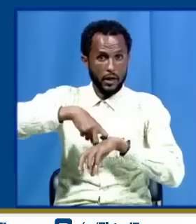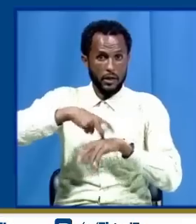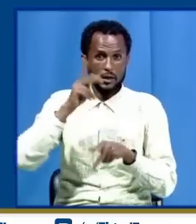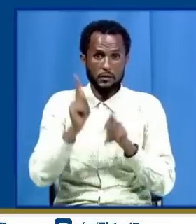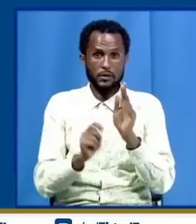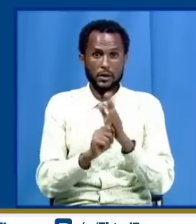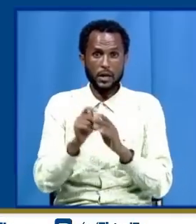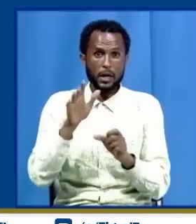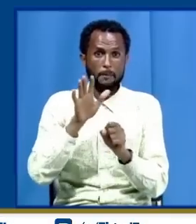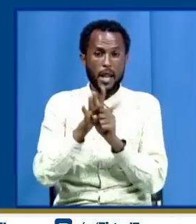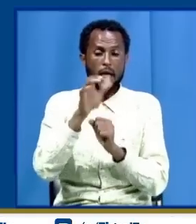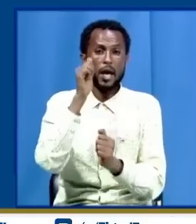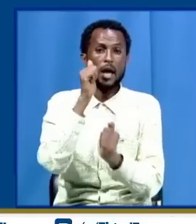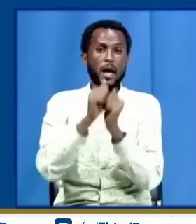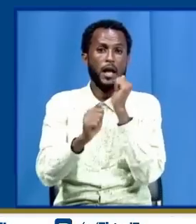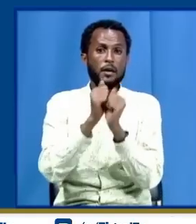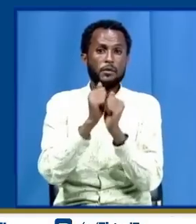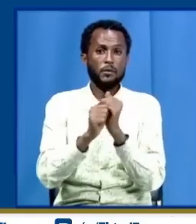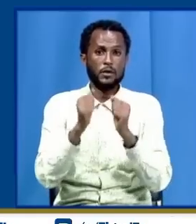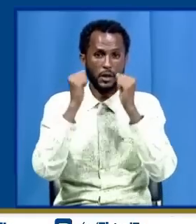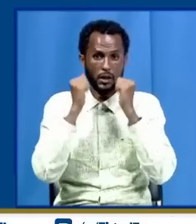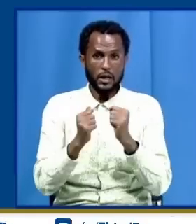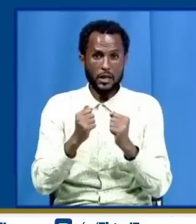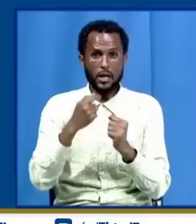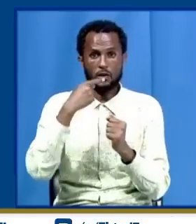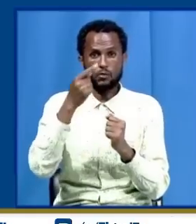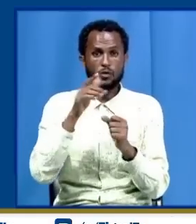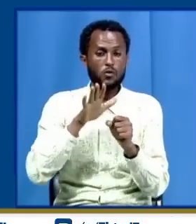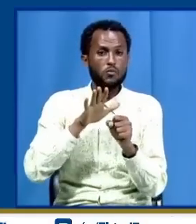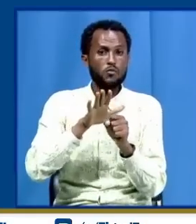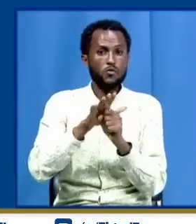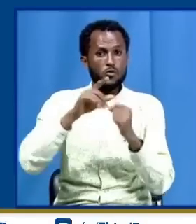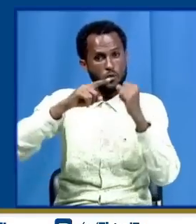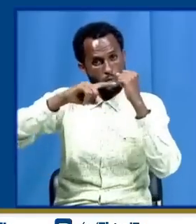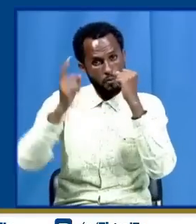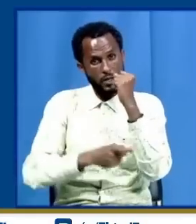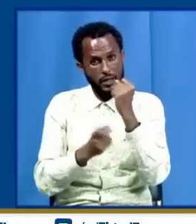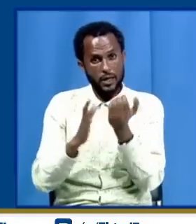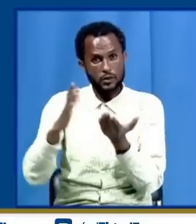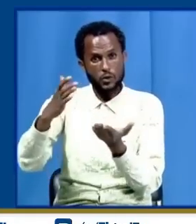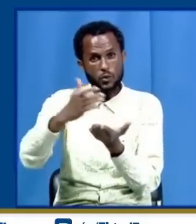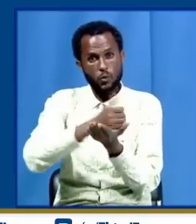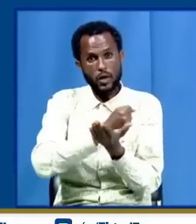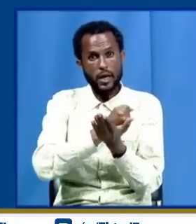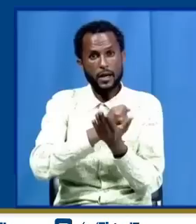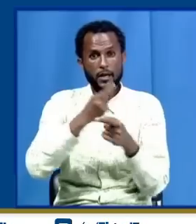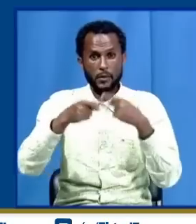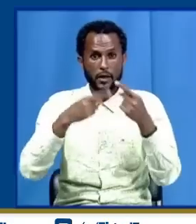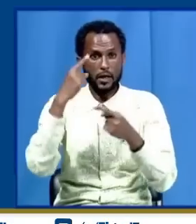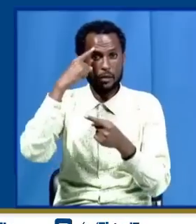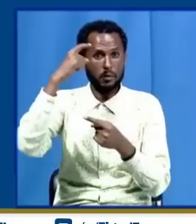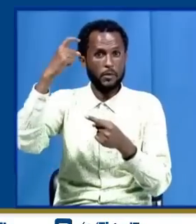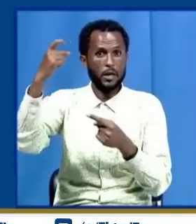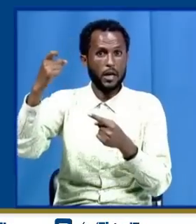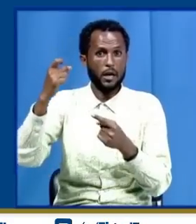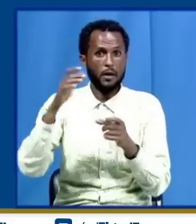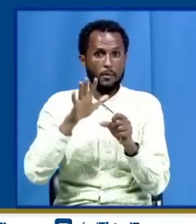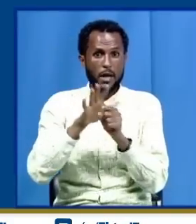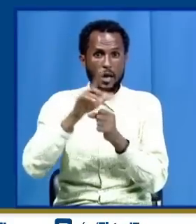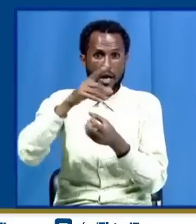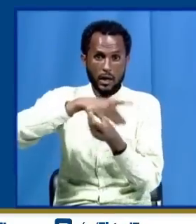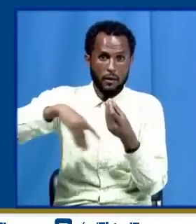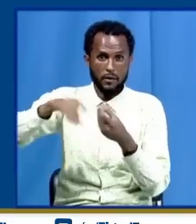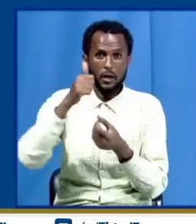ትግራይ መሊእኻ ምጥፋእን የኽእለና ዝበልዎም ሙሉእ መጥቃዕትን ወራር ንምክያድ ብምሕላም ካብ መላእ